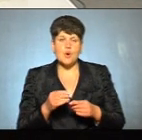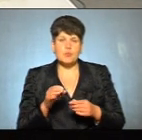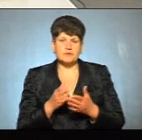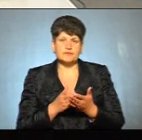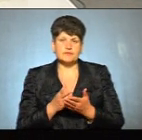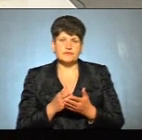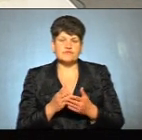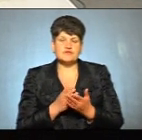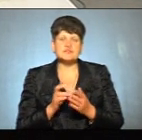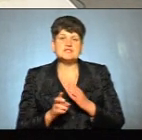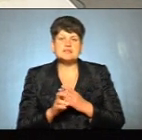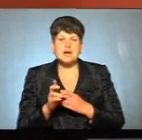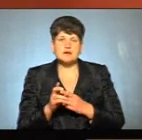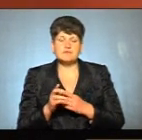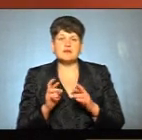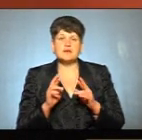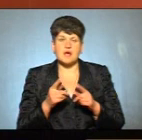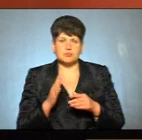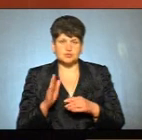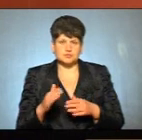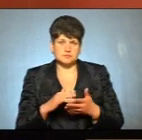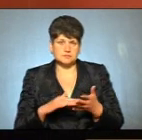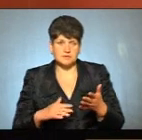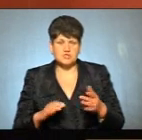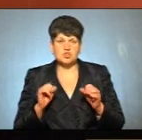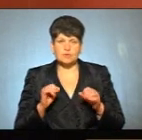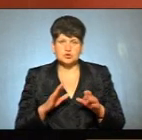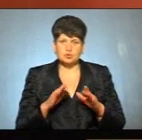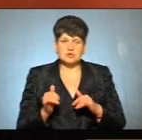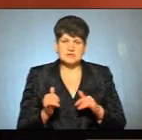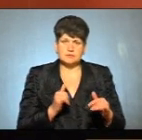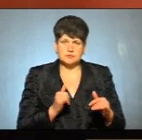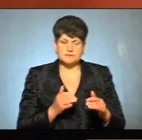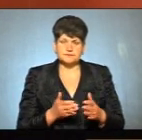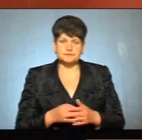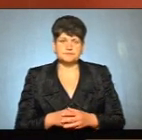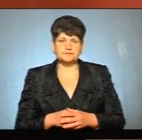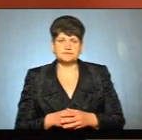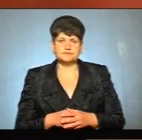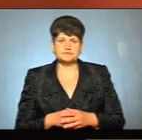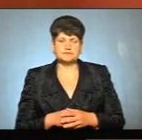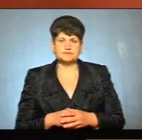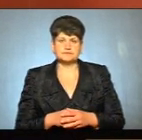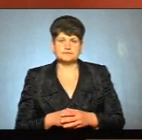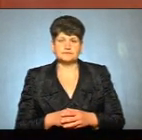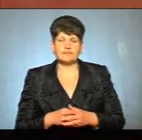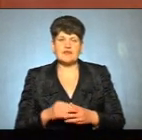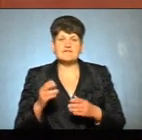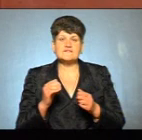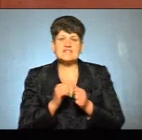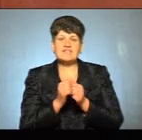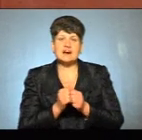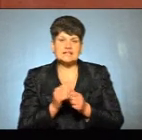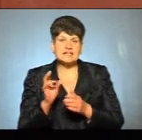церкві, яка вона, зазначте, і чи можна буде її забезпечити, реалізувати? В євангельській